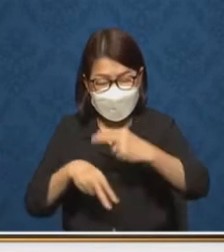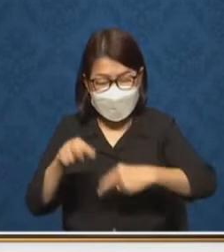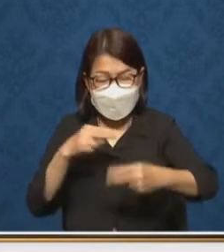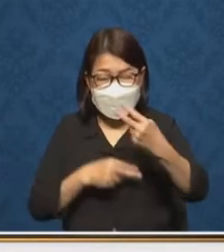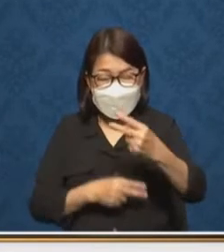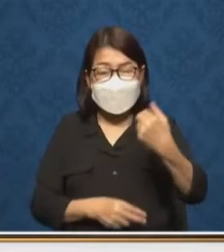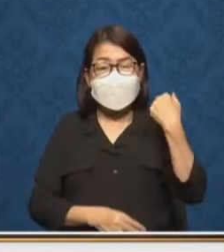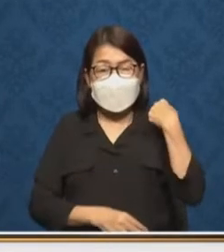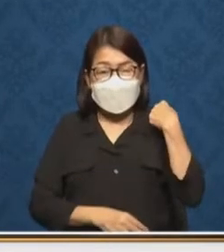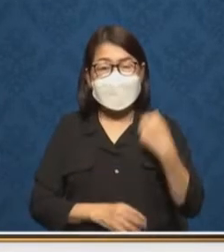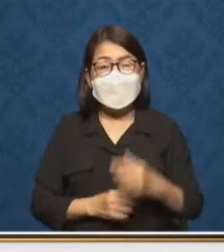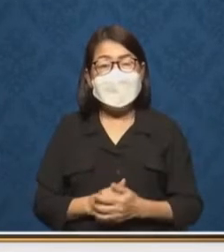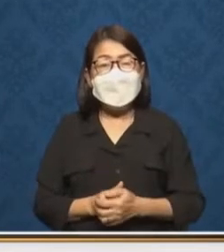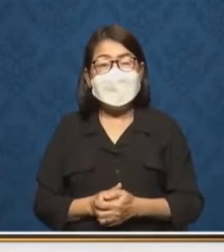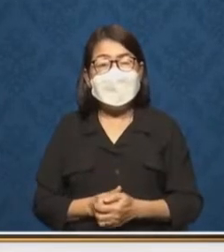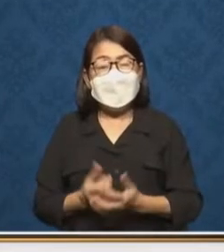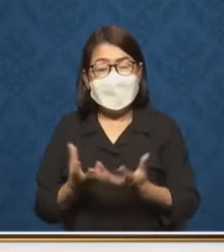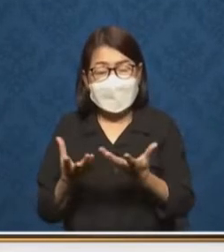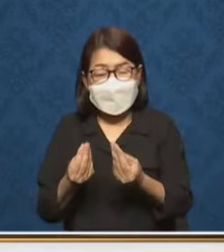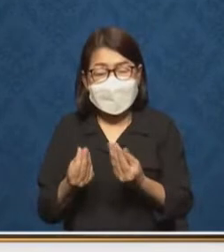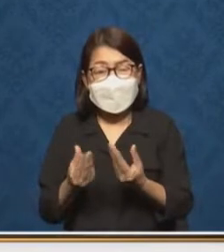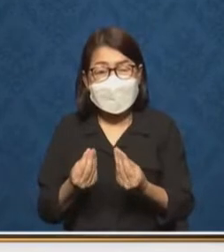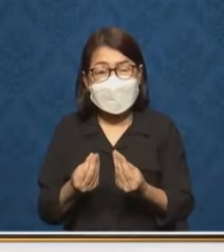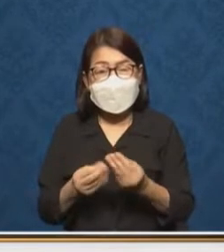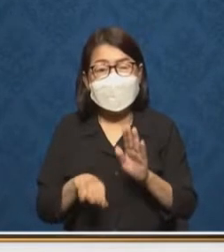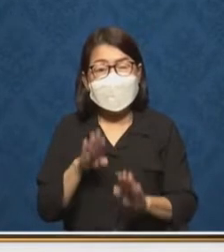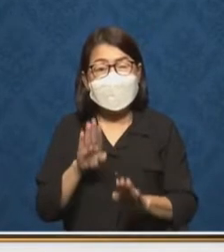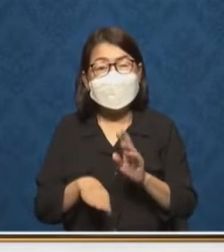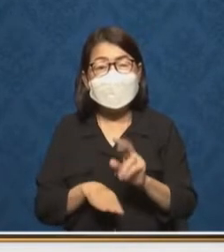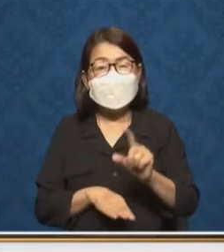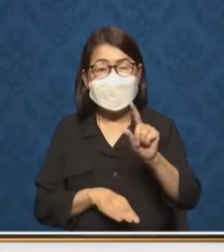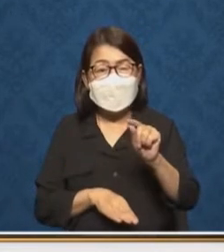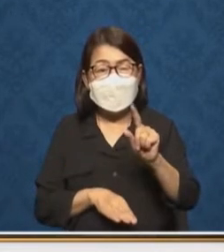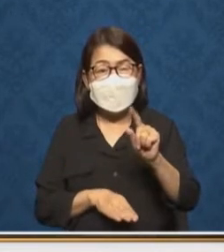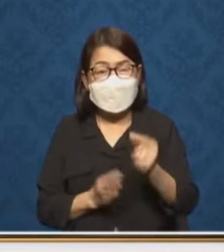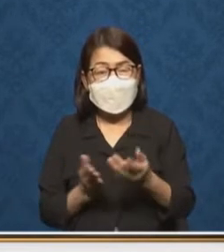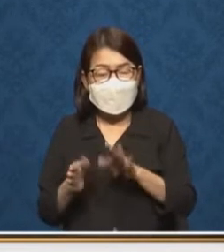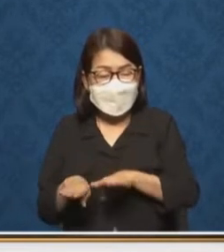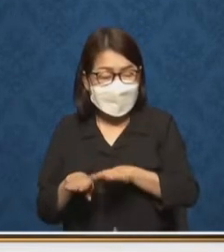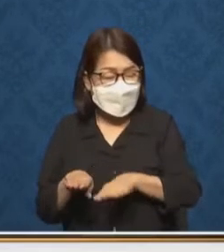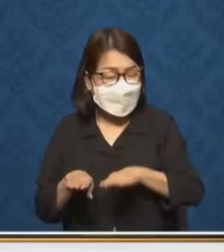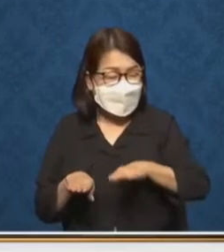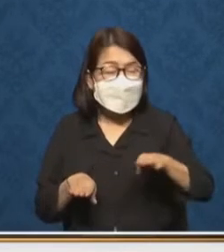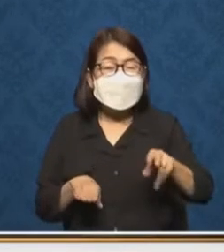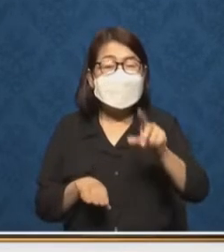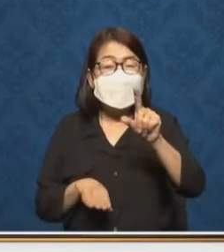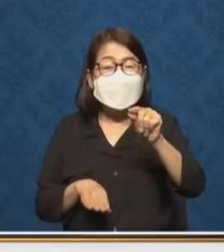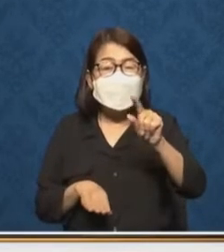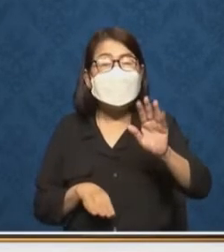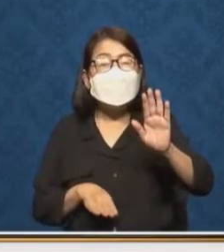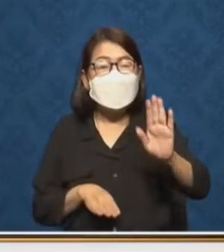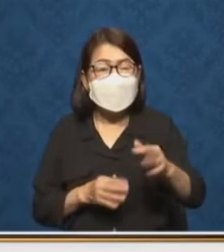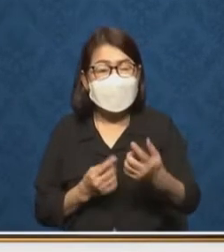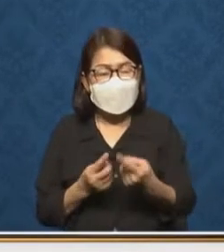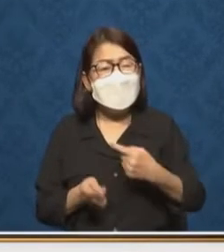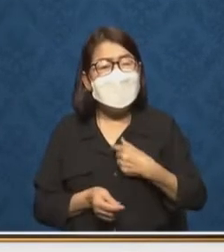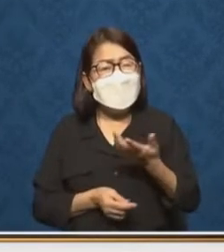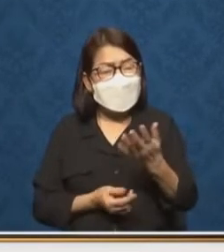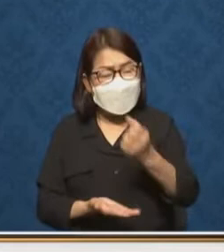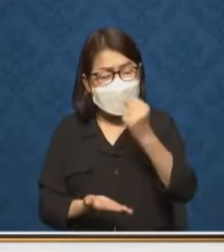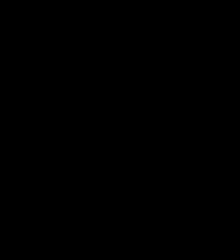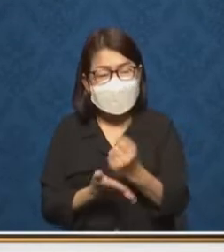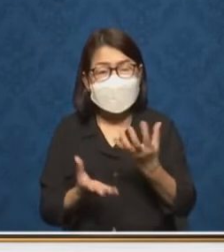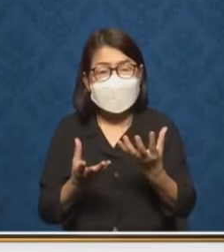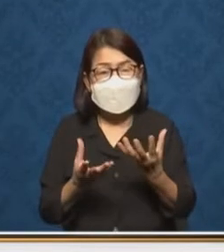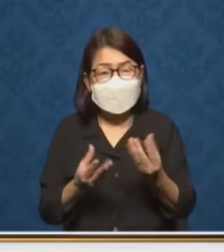ามีจำนวน20แปลงเท่านั้นครับที่เป็นของสำนักงานปฏิรูปที่ดินก็ขอให้ช่วยได้เร่งครับออก